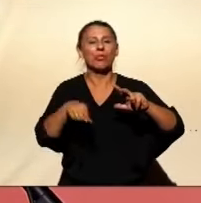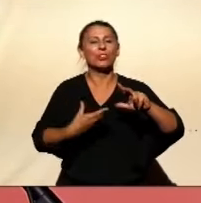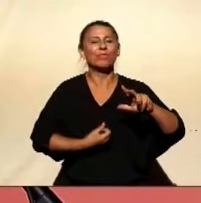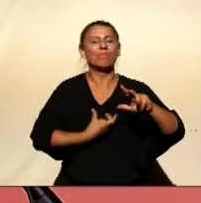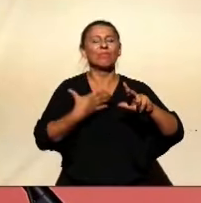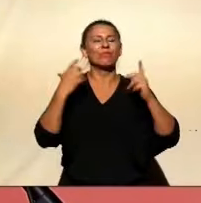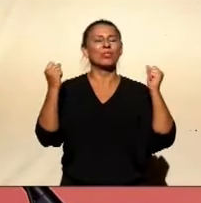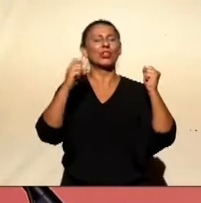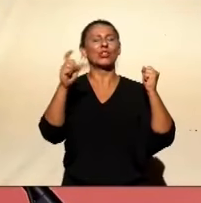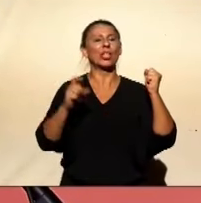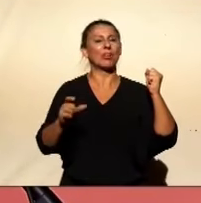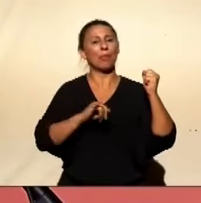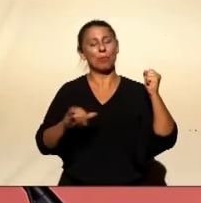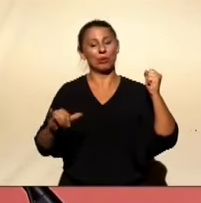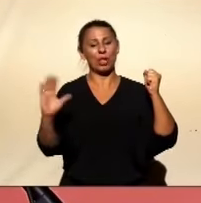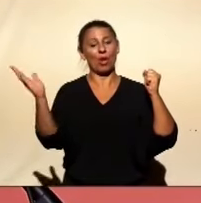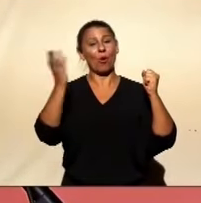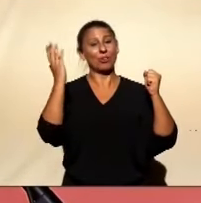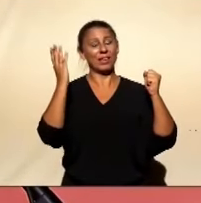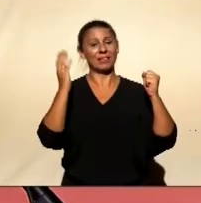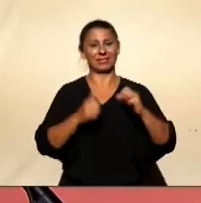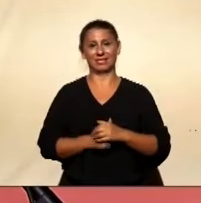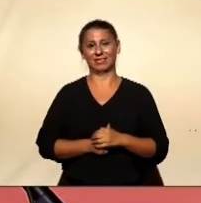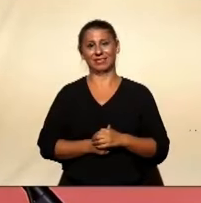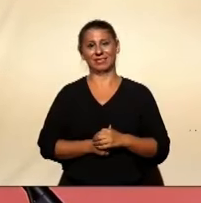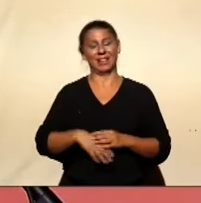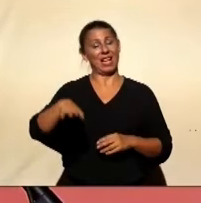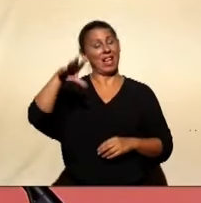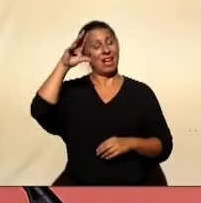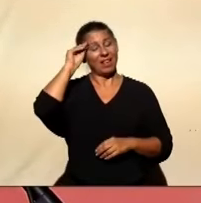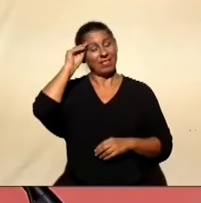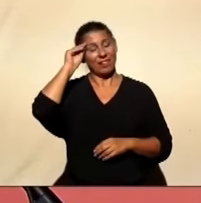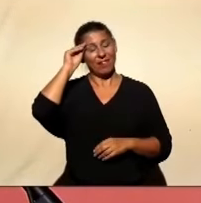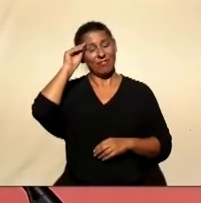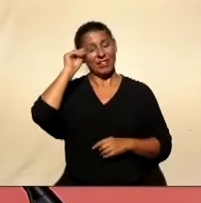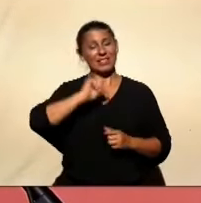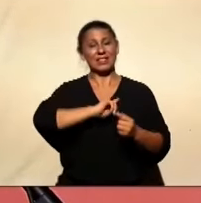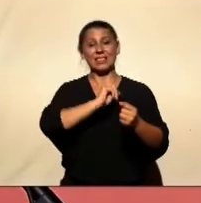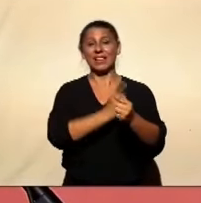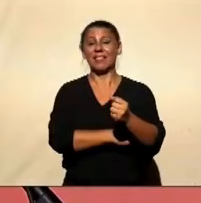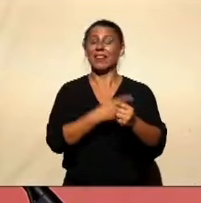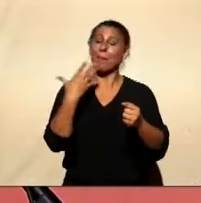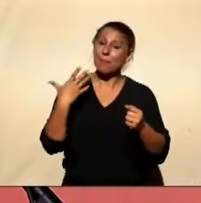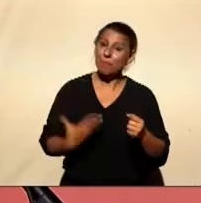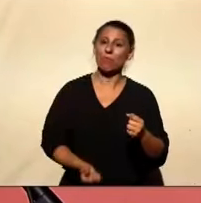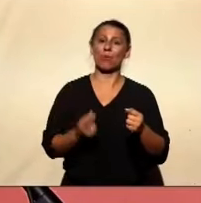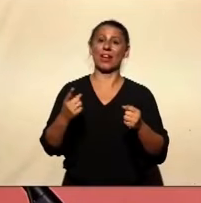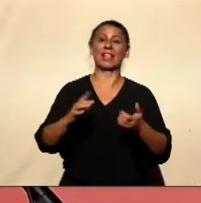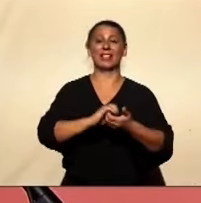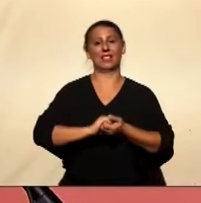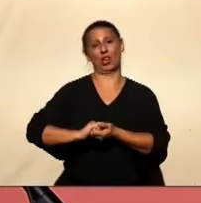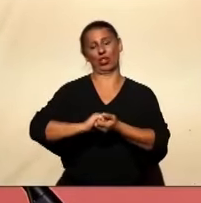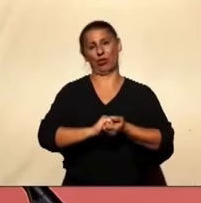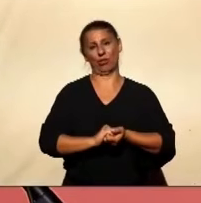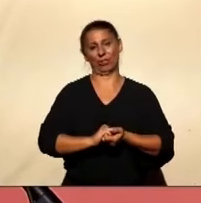πιο ζωντανός από ποτέ, όταν αντιλαμβάνεσαι τη δύναμη που έχει η